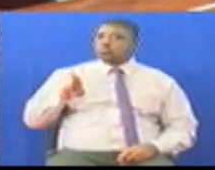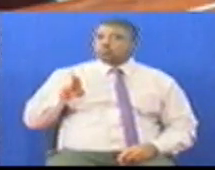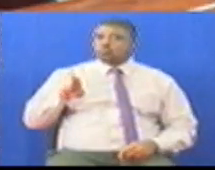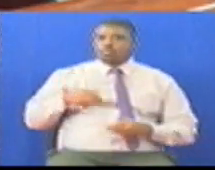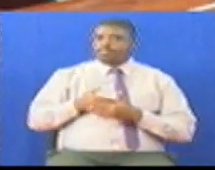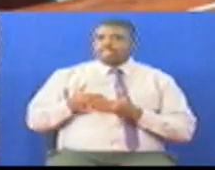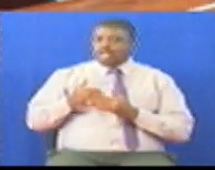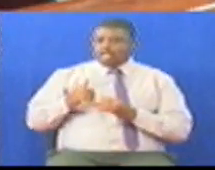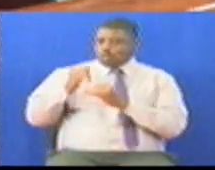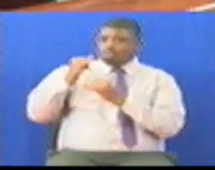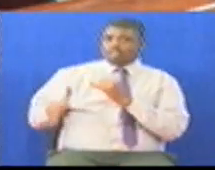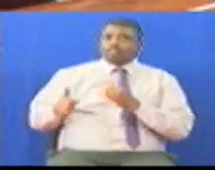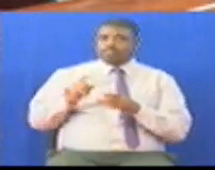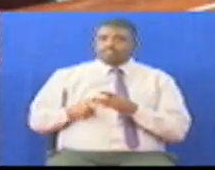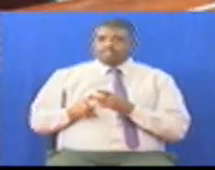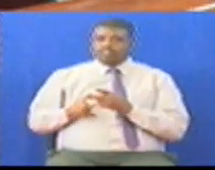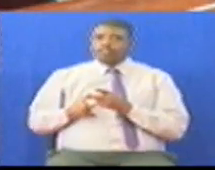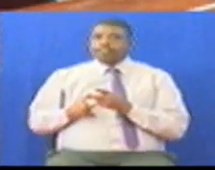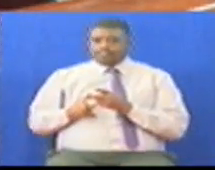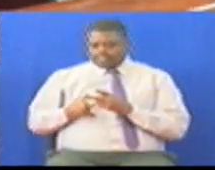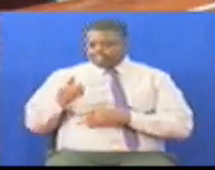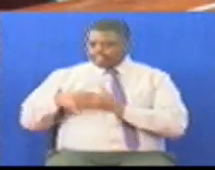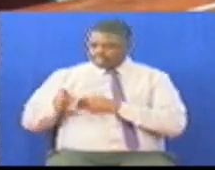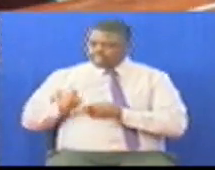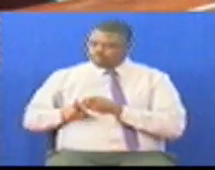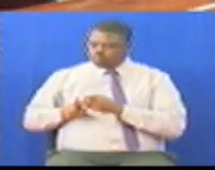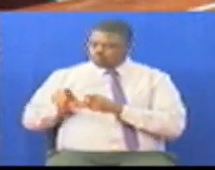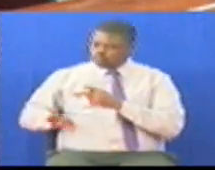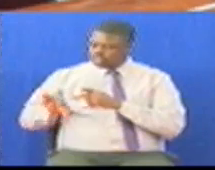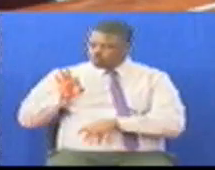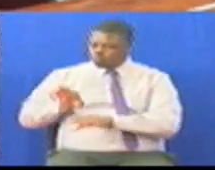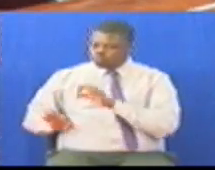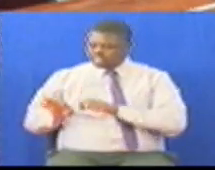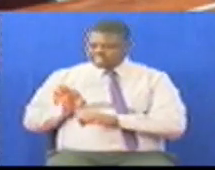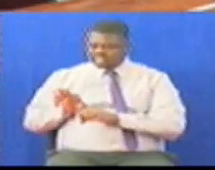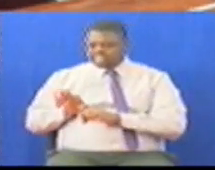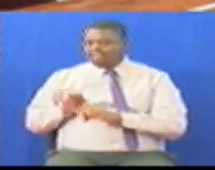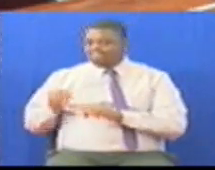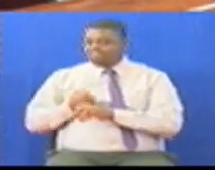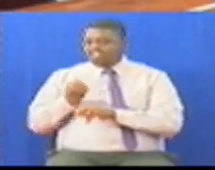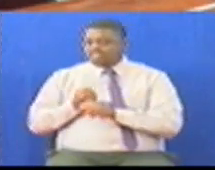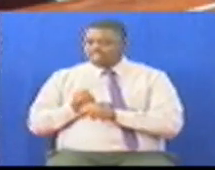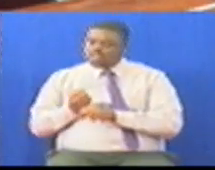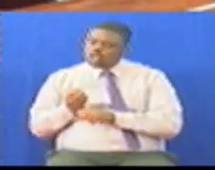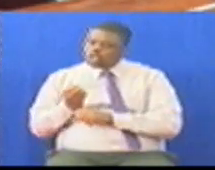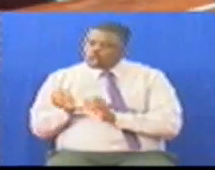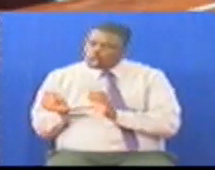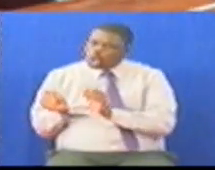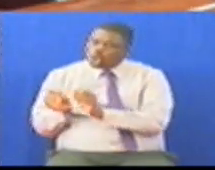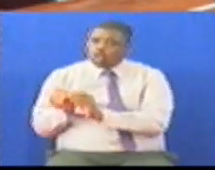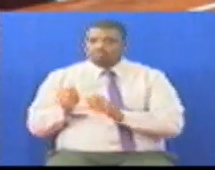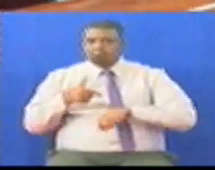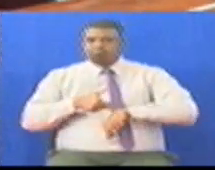Singida Mashariki katika uchaguzi mdogo uliofanyika. Mmekaa muda mrefu hamna